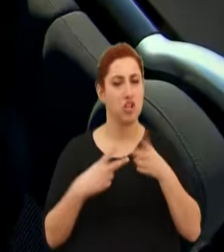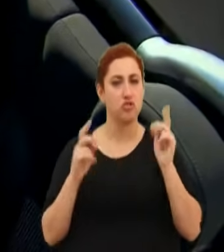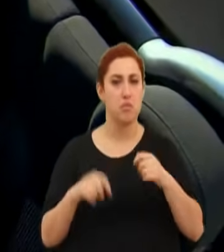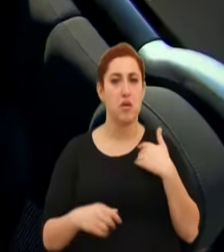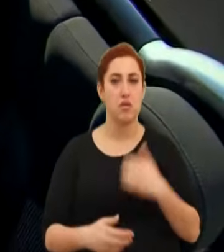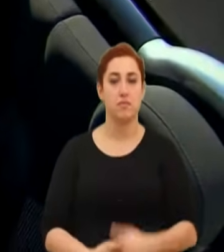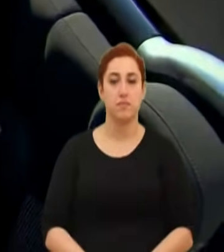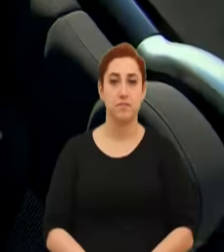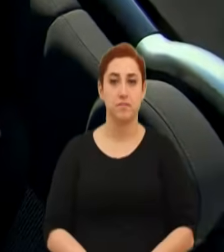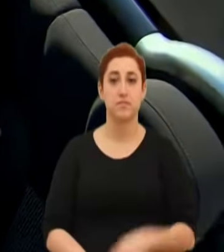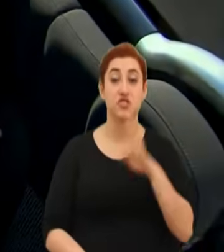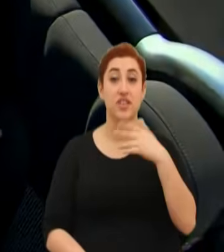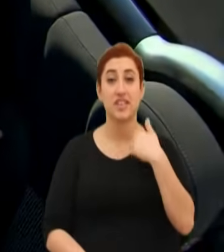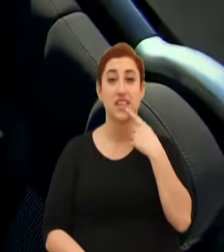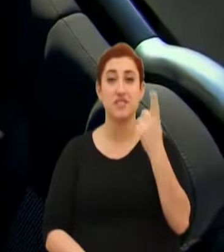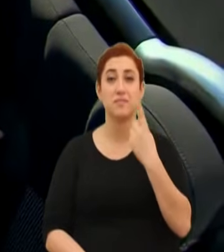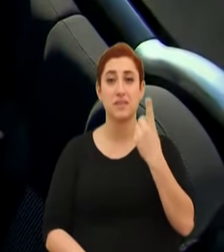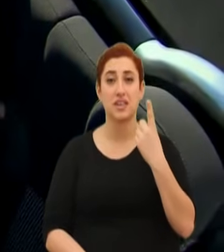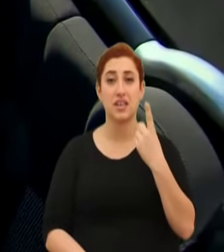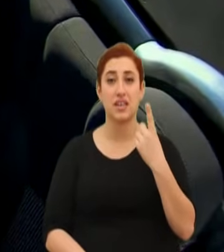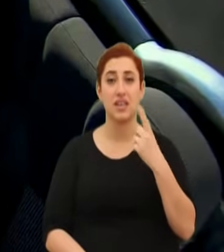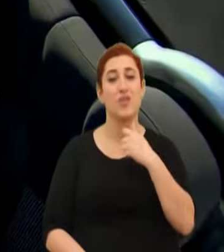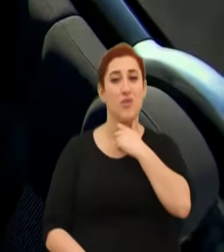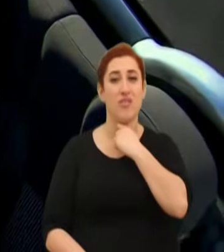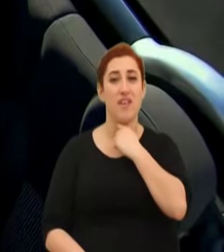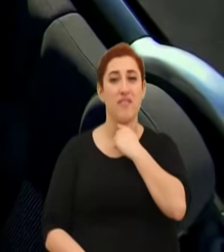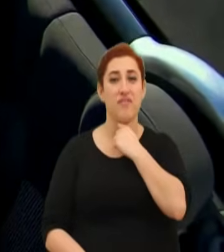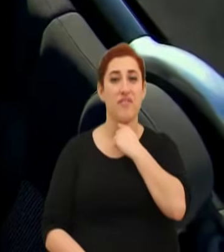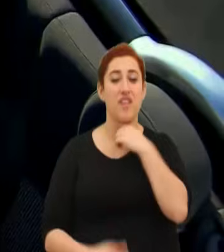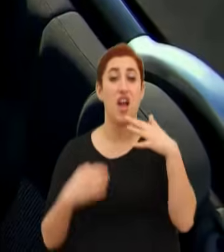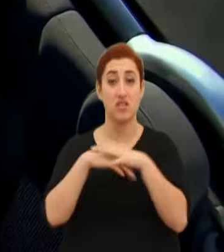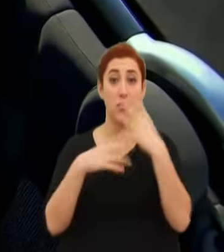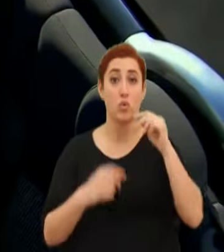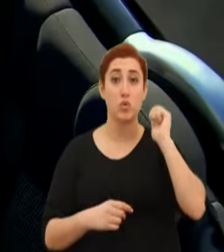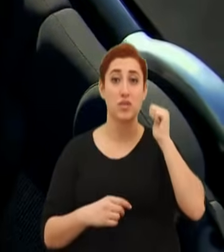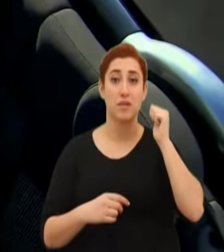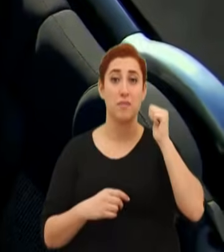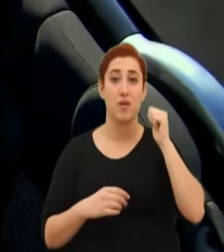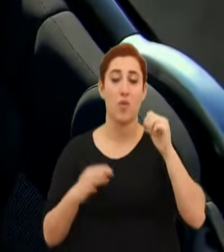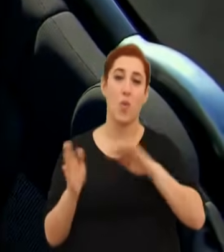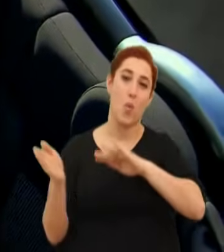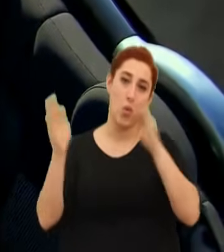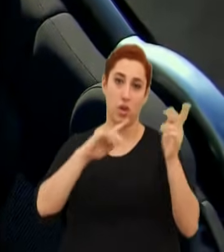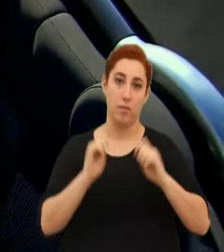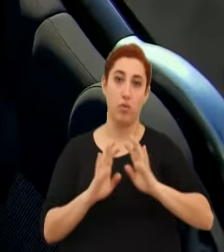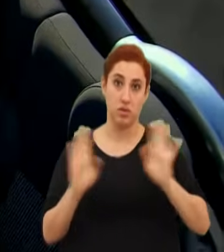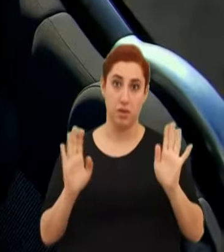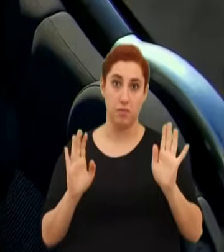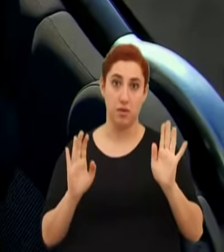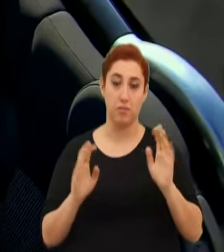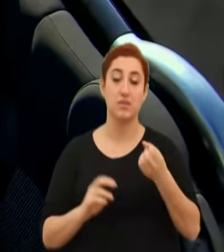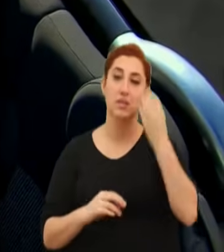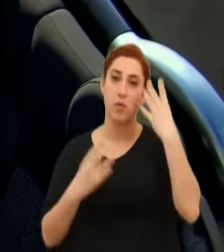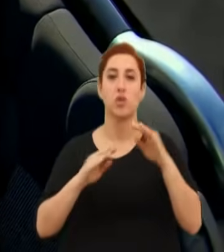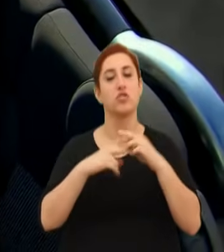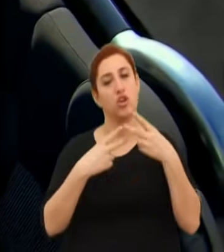açarım. Şey diyeceğim bir de. Lütfen akşam olduğu zaman üstümüzü örtüyoruz, tamam?